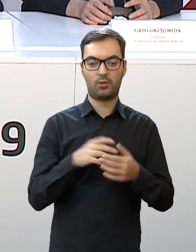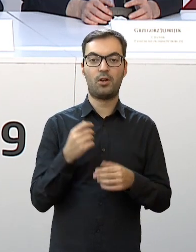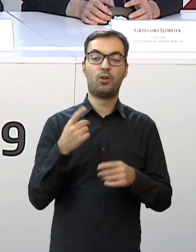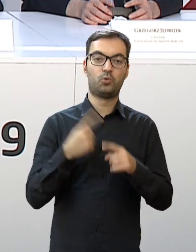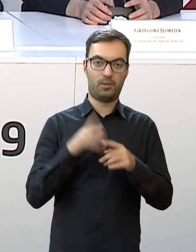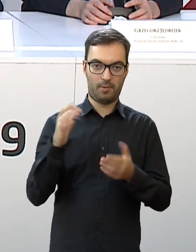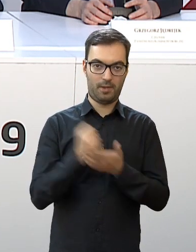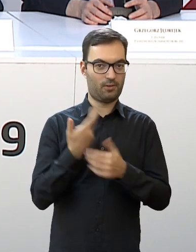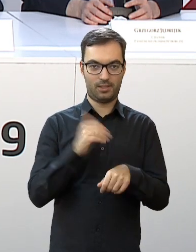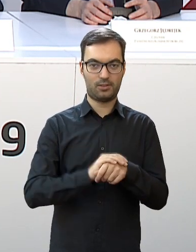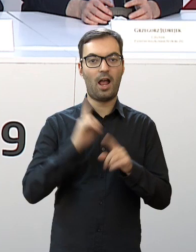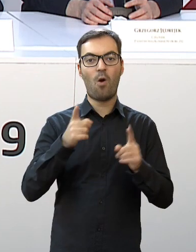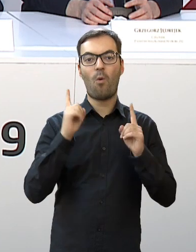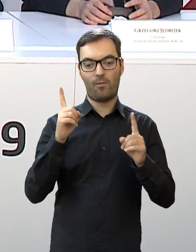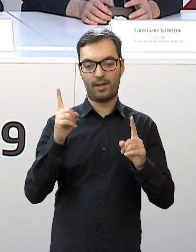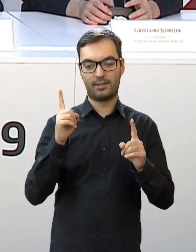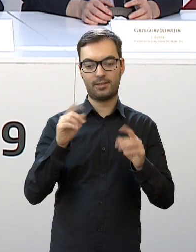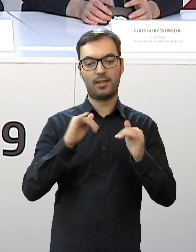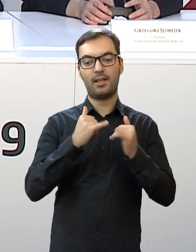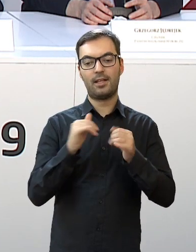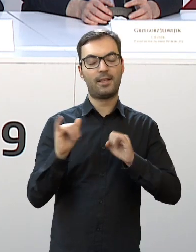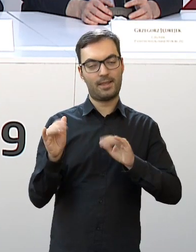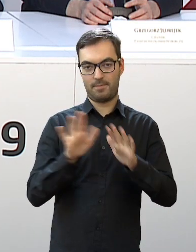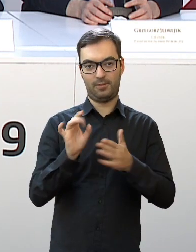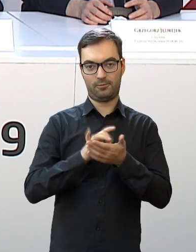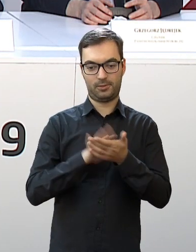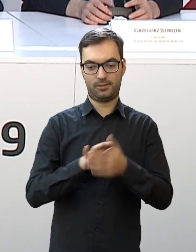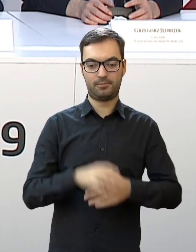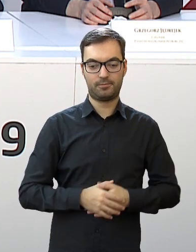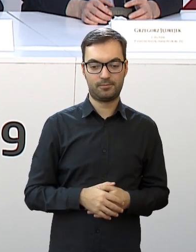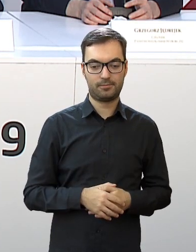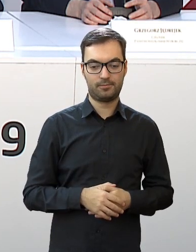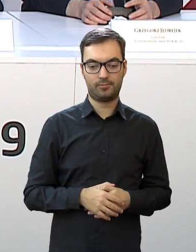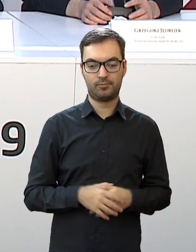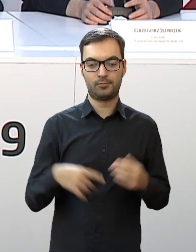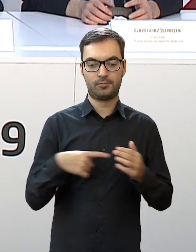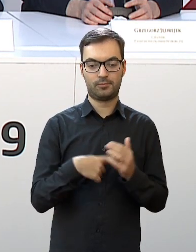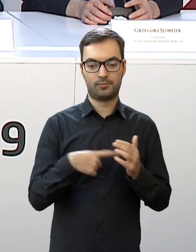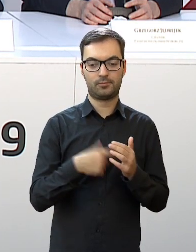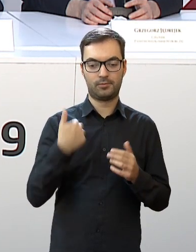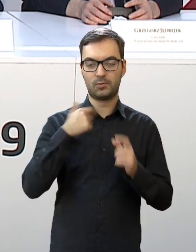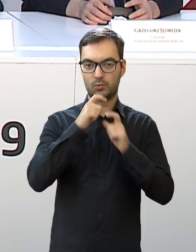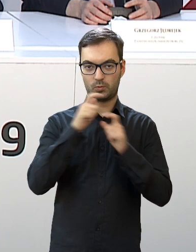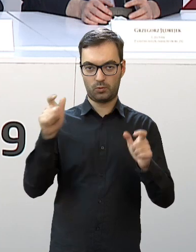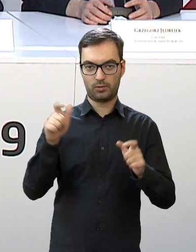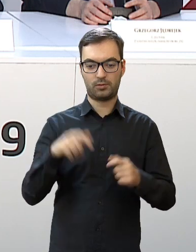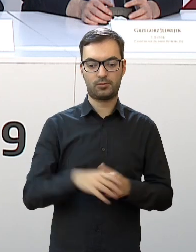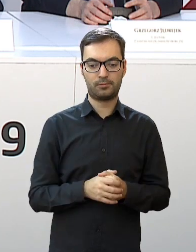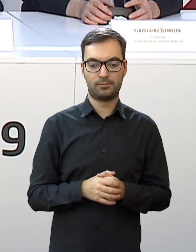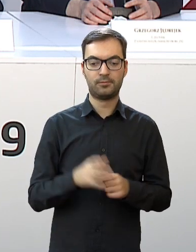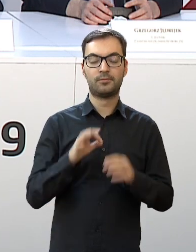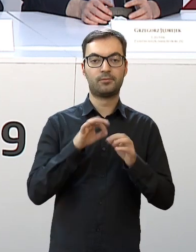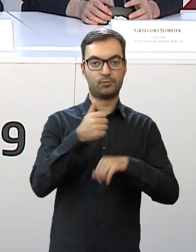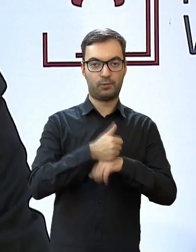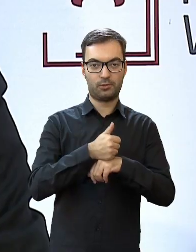nie zgadzać, ale powinien uwagi w określonej formie miejscu umieszczać. To zostało zgłoszone przez przewodniczącą